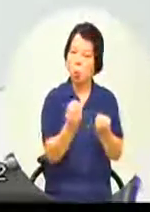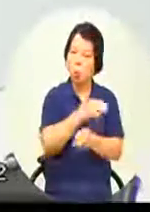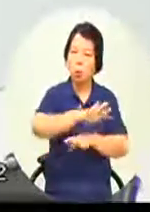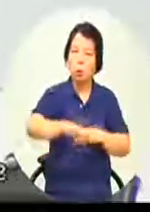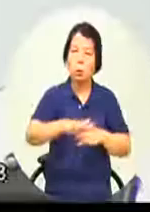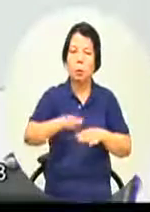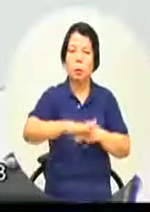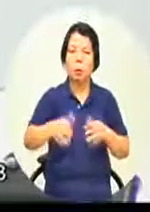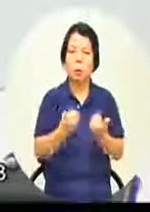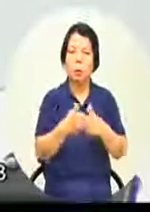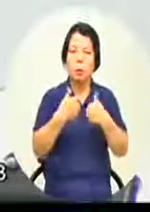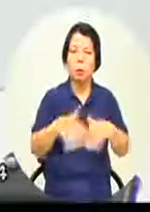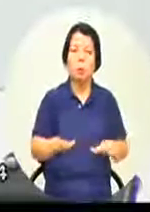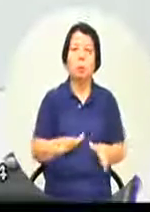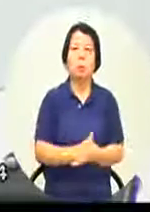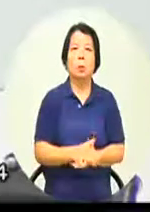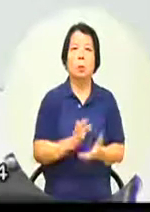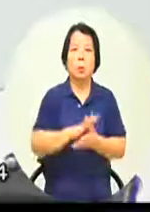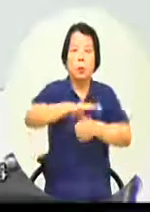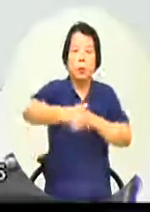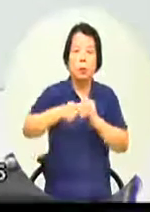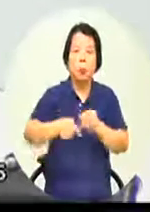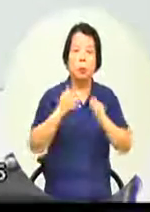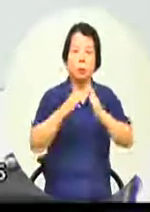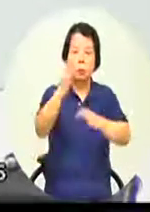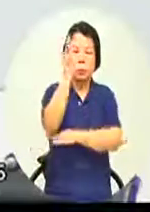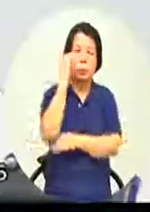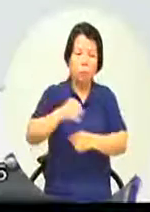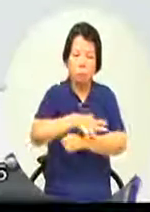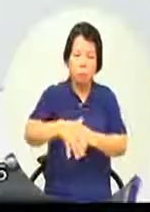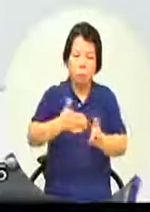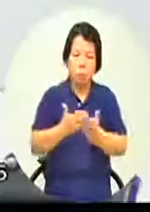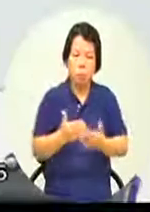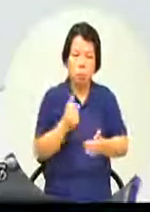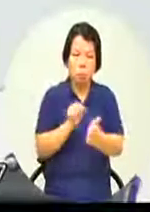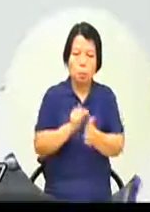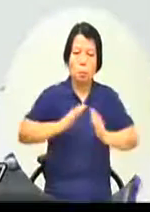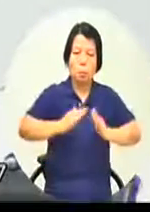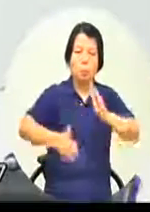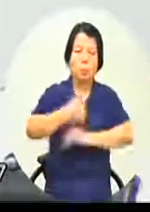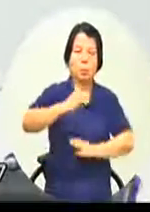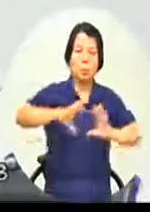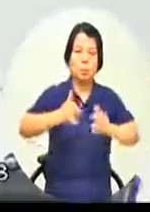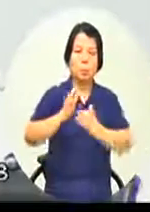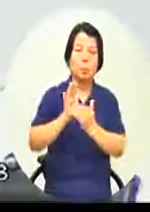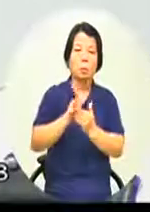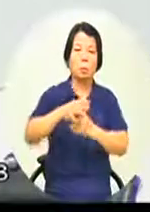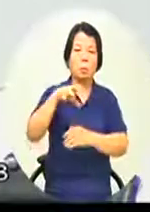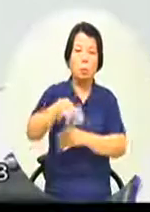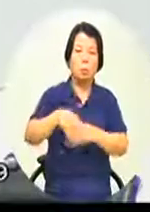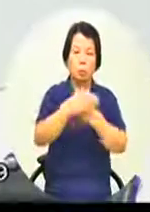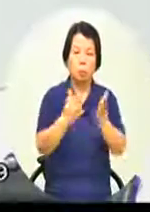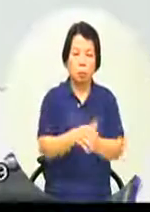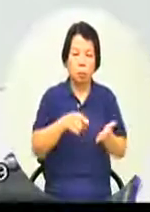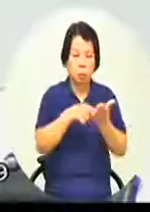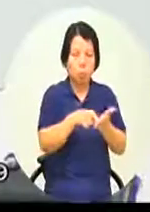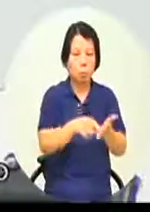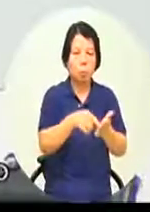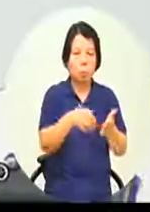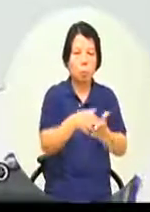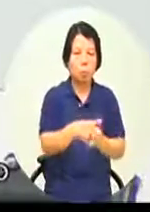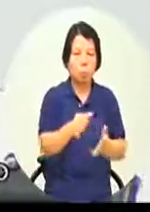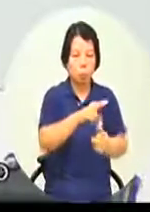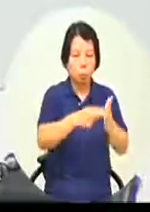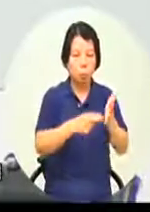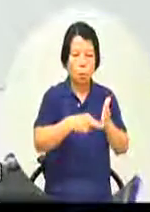以跟包含市政府几个单位一起，请副市长这边跟国防部做这一个具体的要求跟说明。